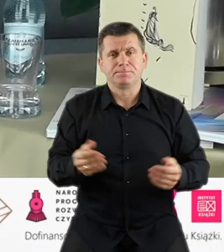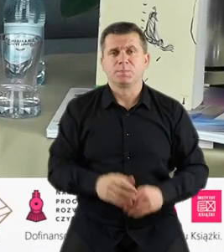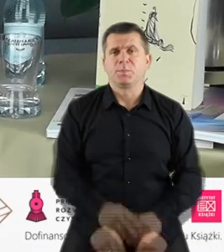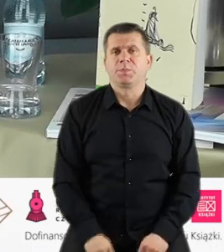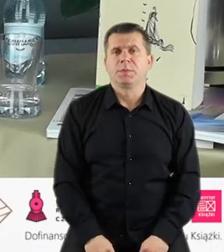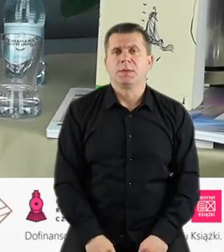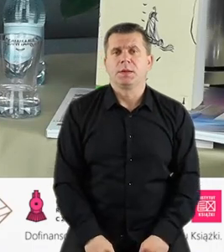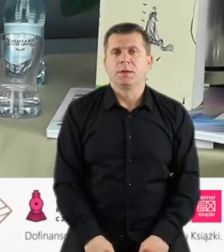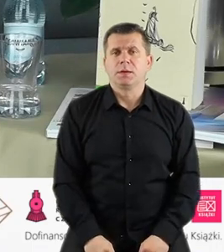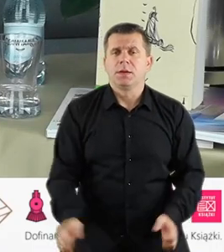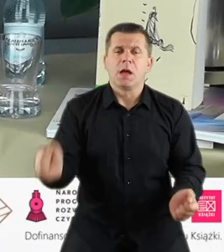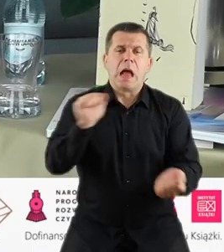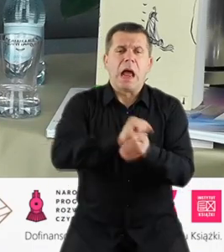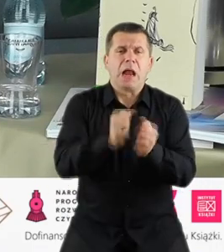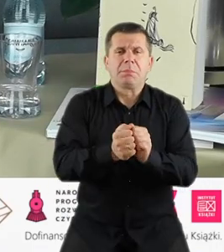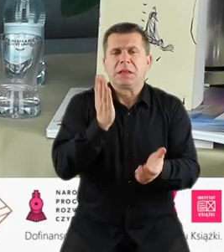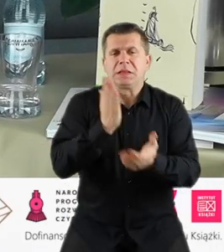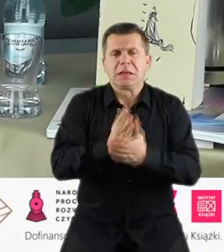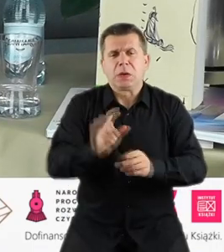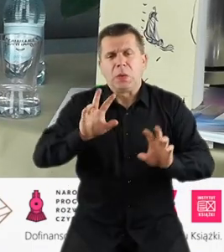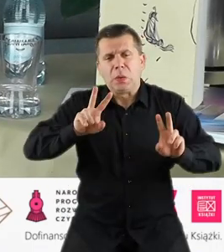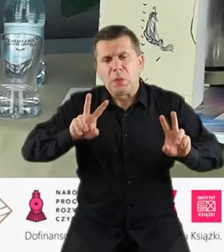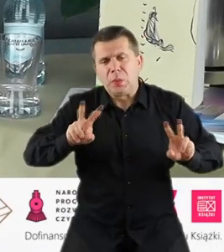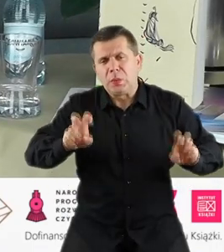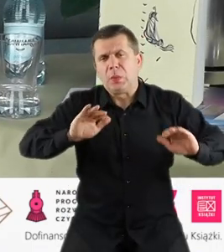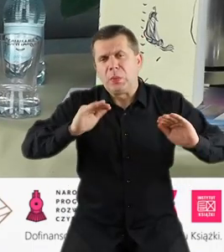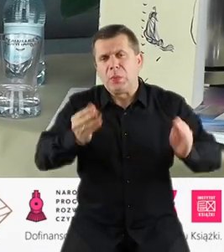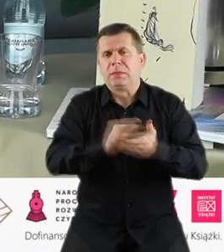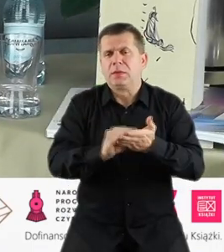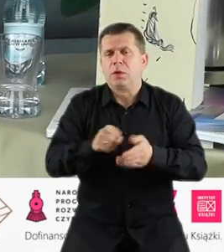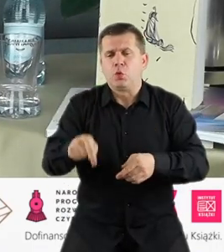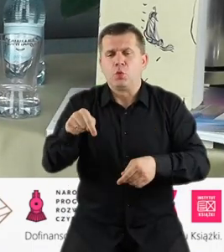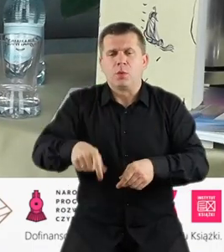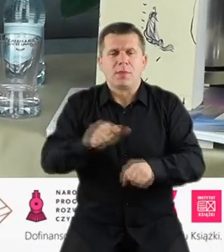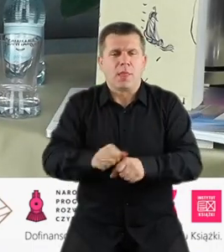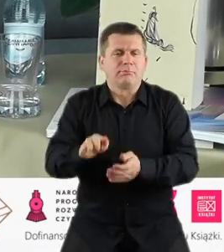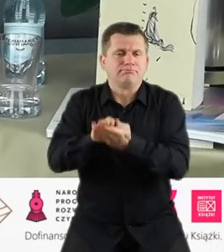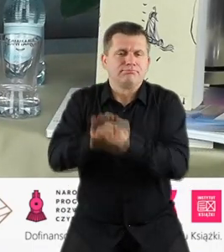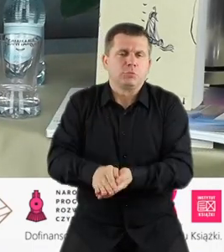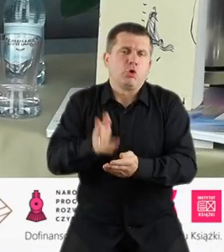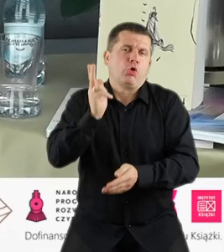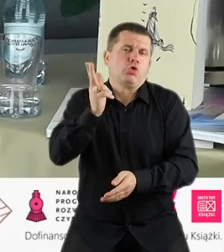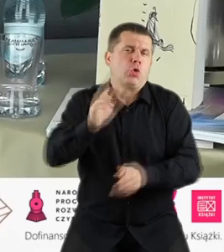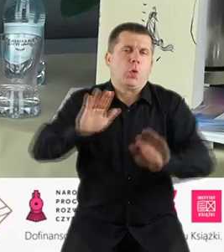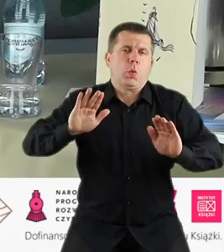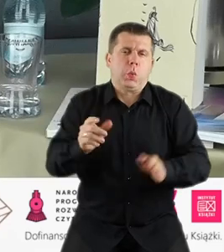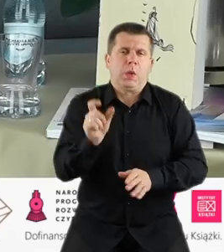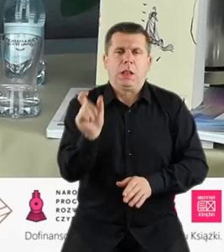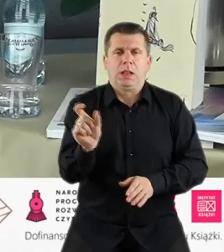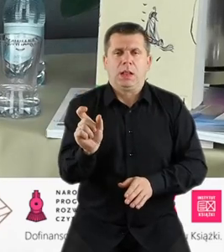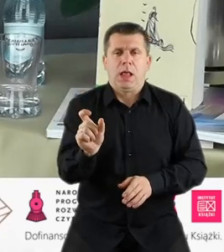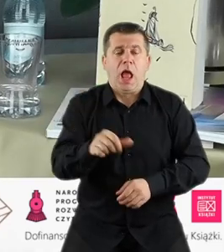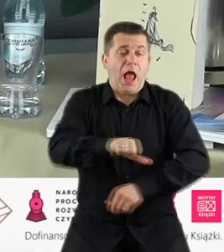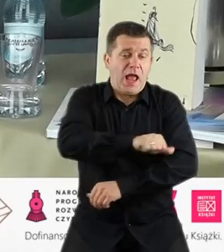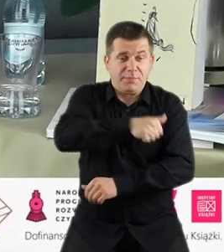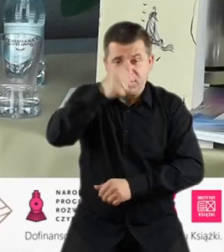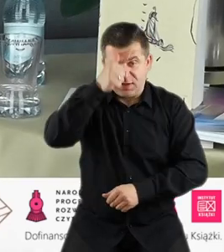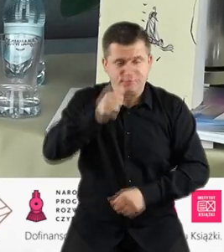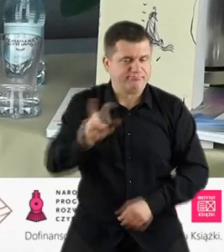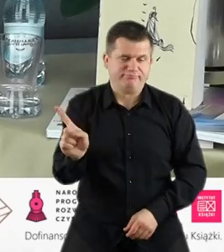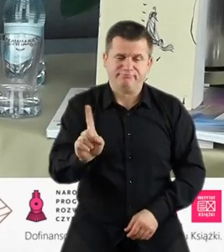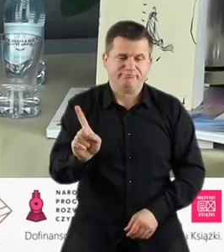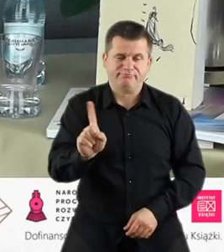Tak? Albo tylko jakaś taka wzmianka, że tutaj leży też ktoś taki, tak? Ale nie imię